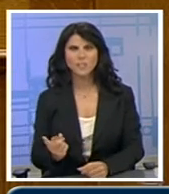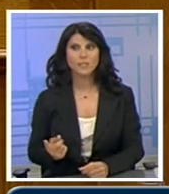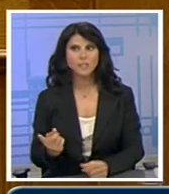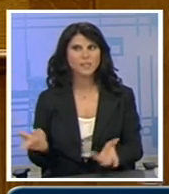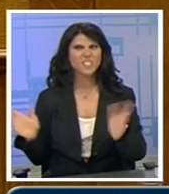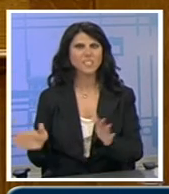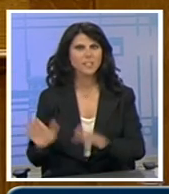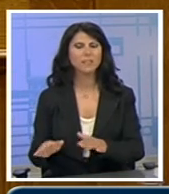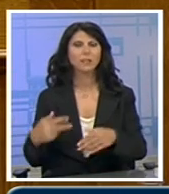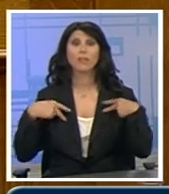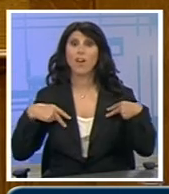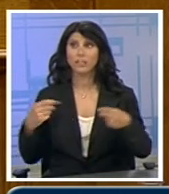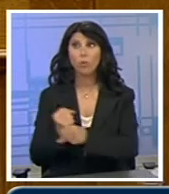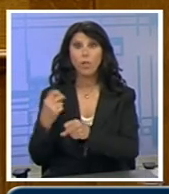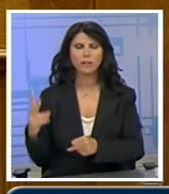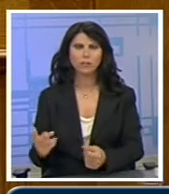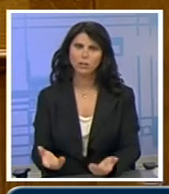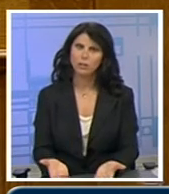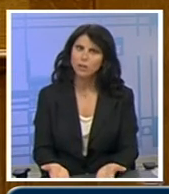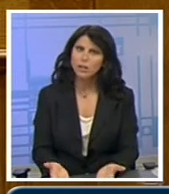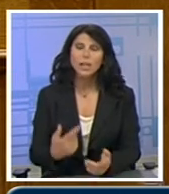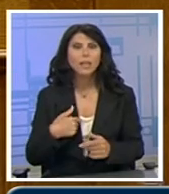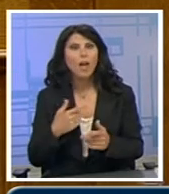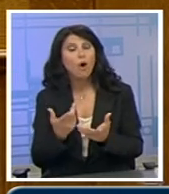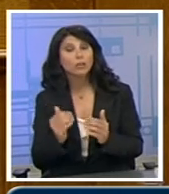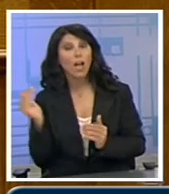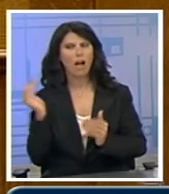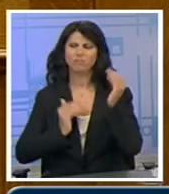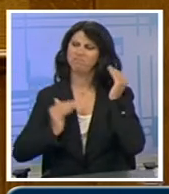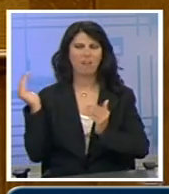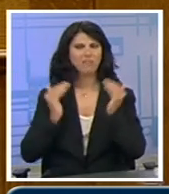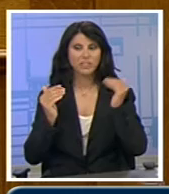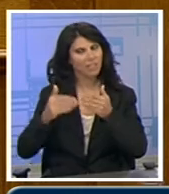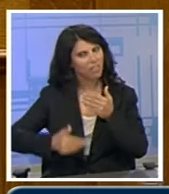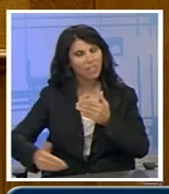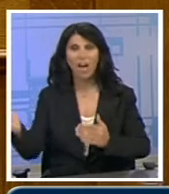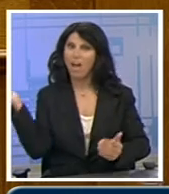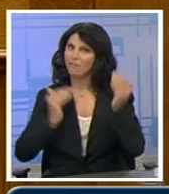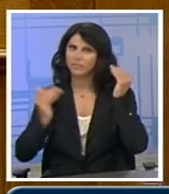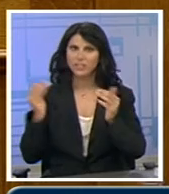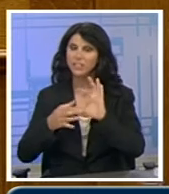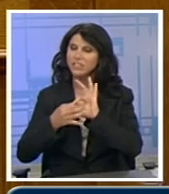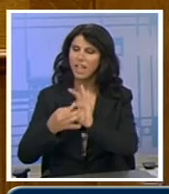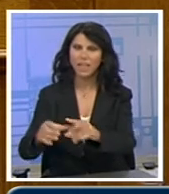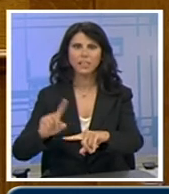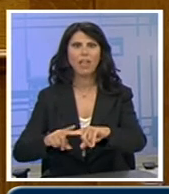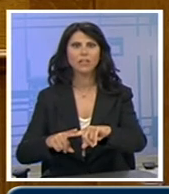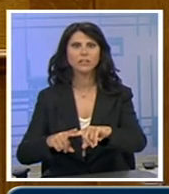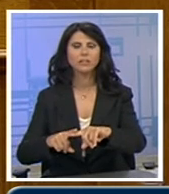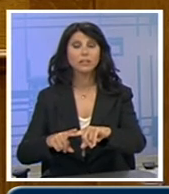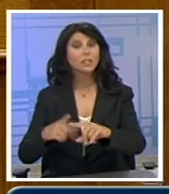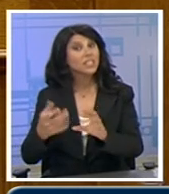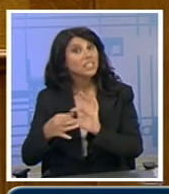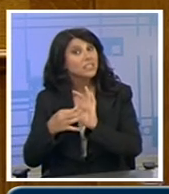το έργο της κυβέρνησης και ότι αμφισβητεί και θα αμφισβητήσει την συνέχεια της χώρας, την συνέχεια